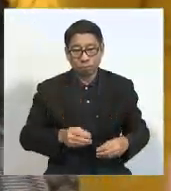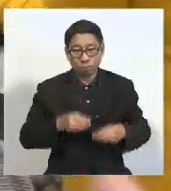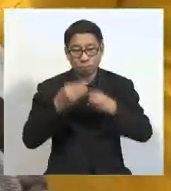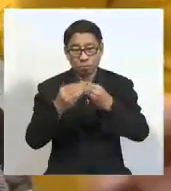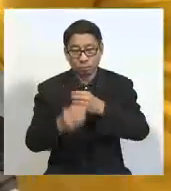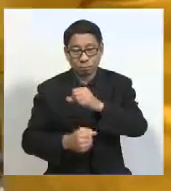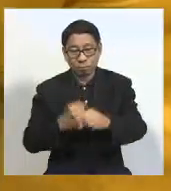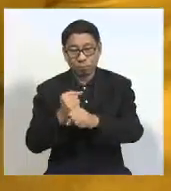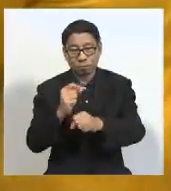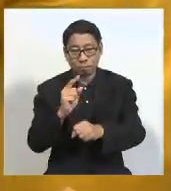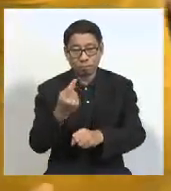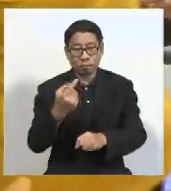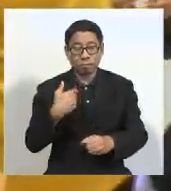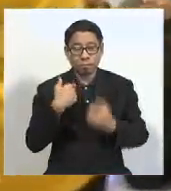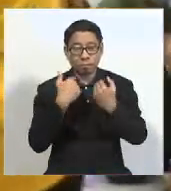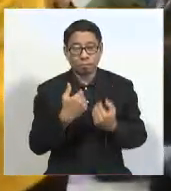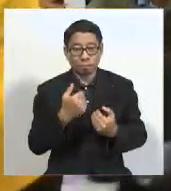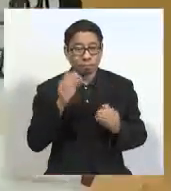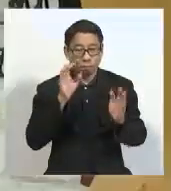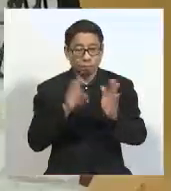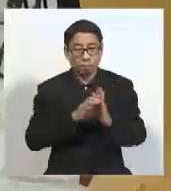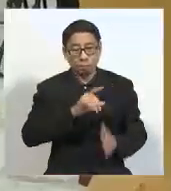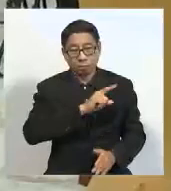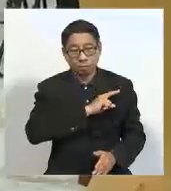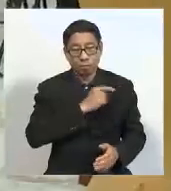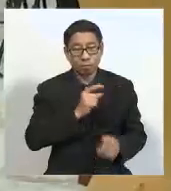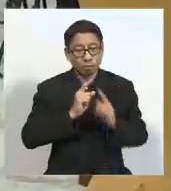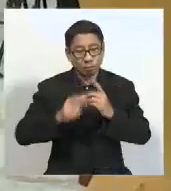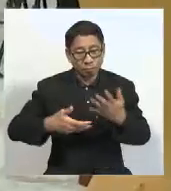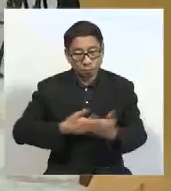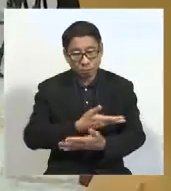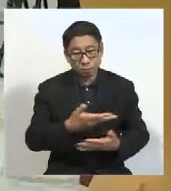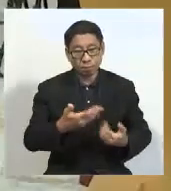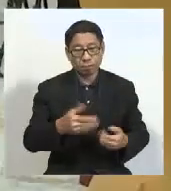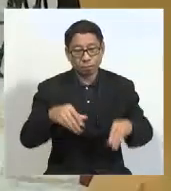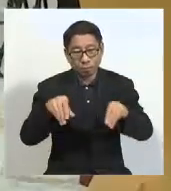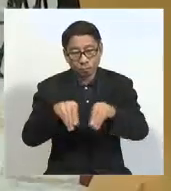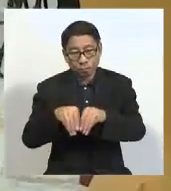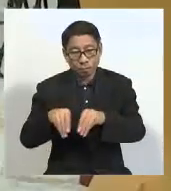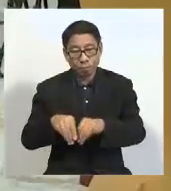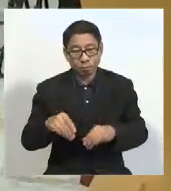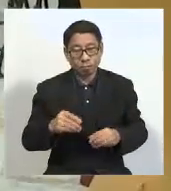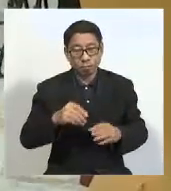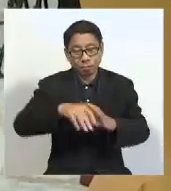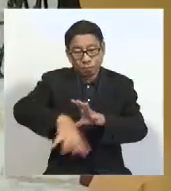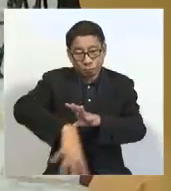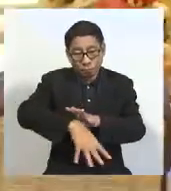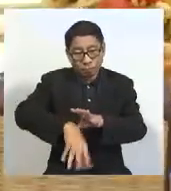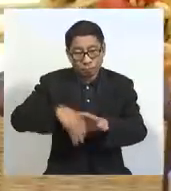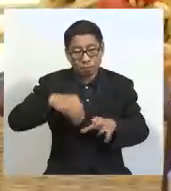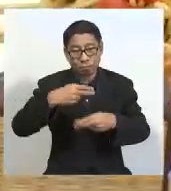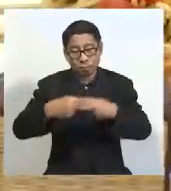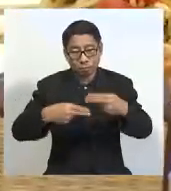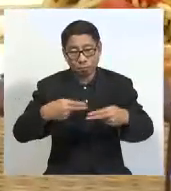ต้อนรับปีใหม่บรรยากาศเป็นกันเองนะคะทั้งเรื่องการพูดคุยก็พูดคุยกันอย่างใกล้ชิดมีการจับสลากของขวัญ